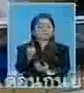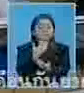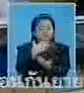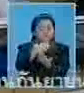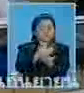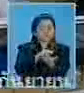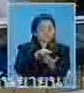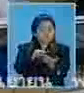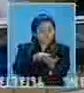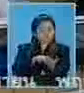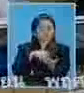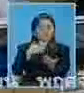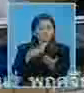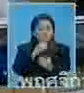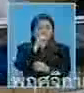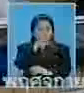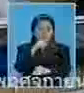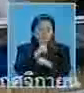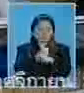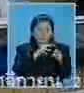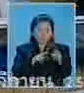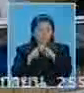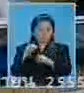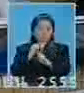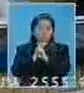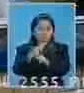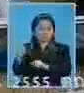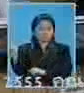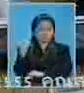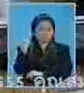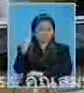ไม่ปรากฏว่าการกระทำดังกล่าวเป็นการใช้อำนาจโดย